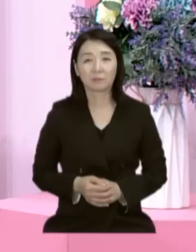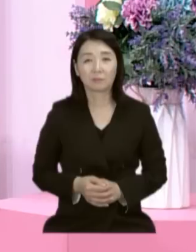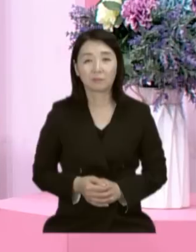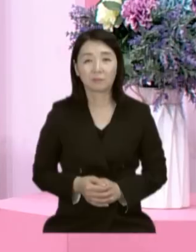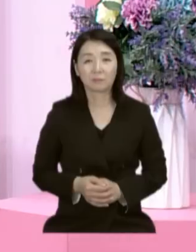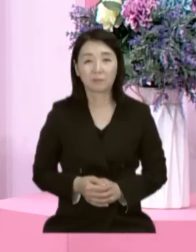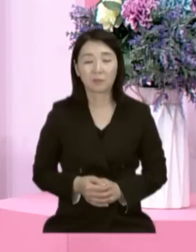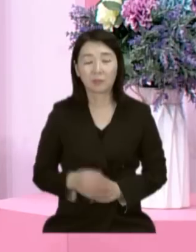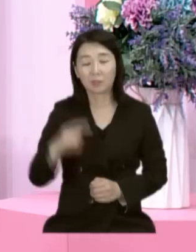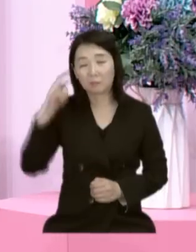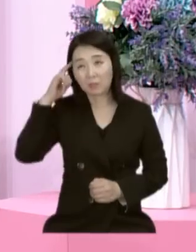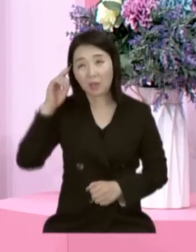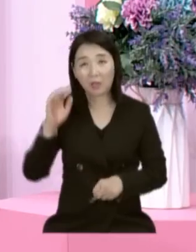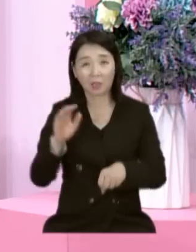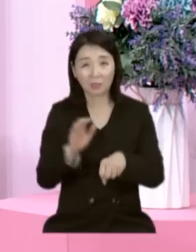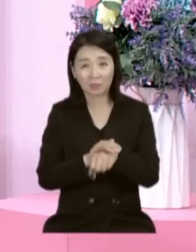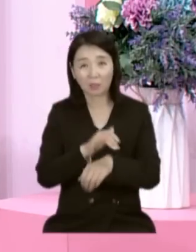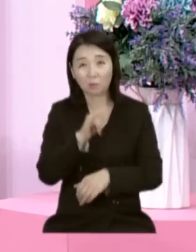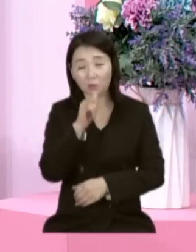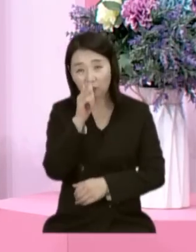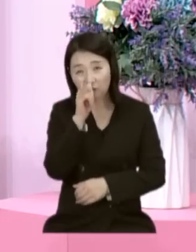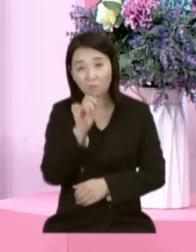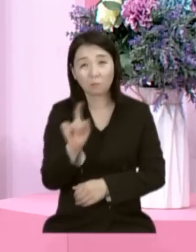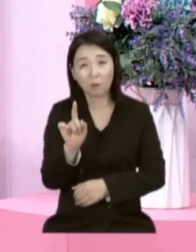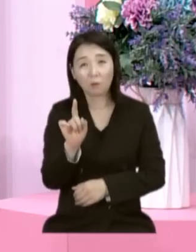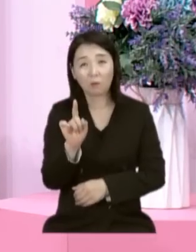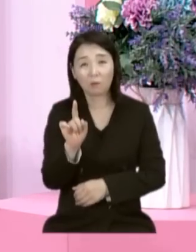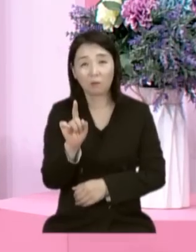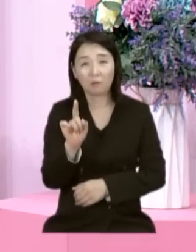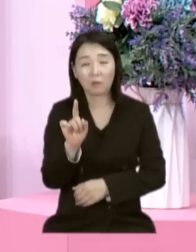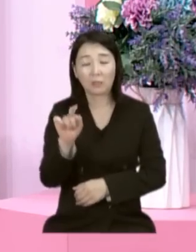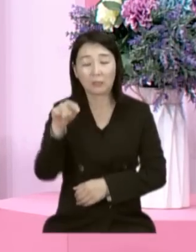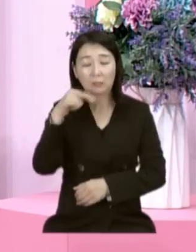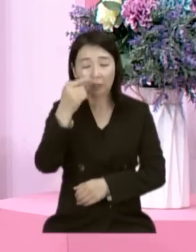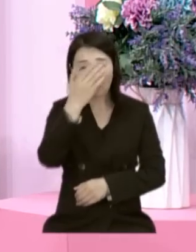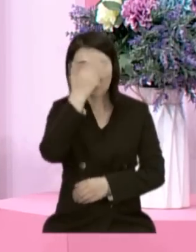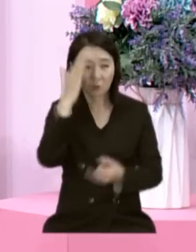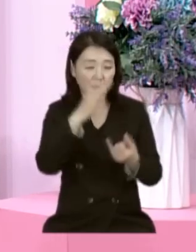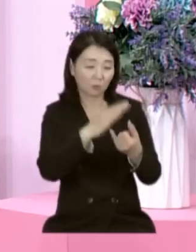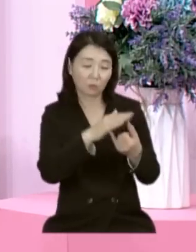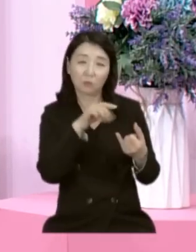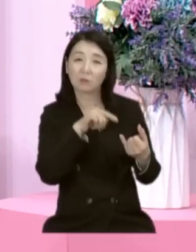잘못 생각을 갖고 있는 우리 다음 세대들에게